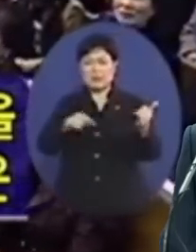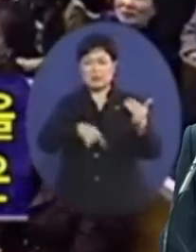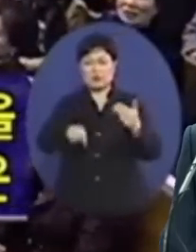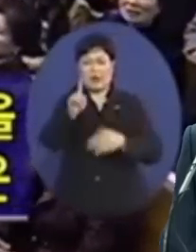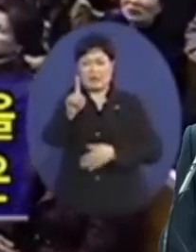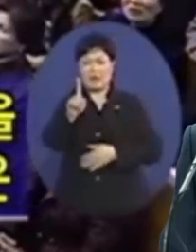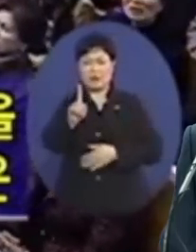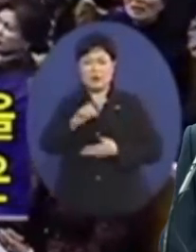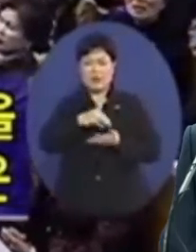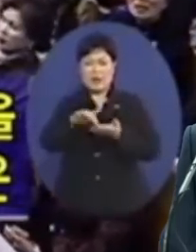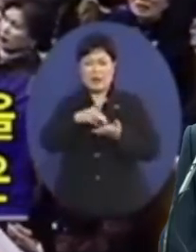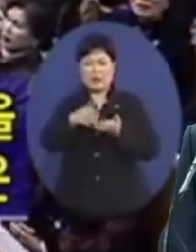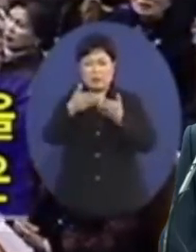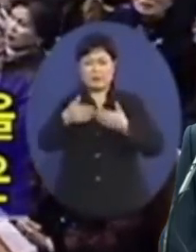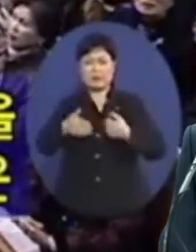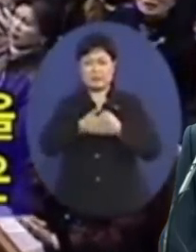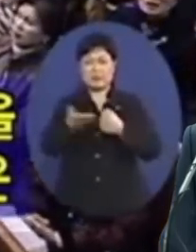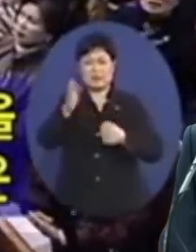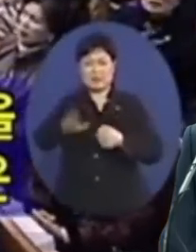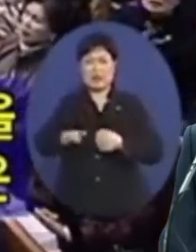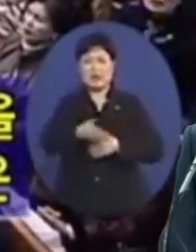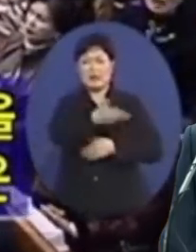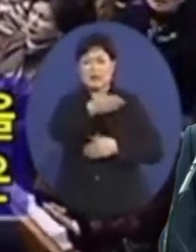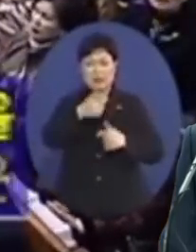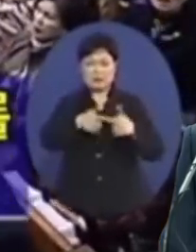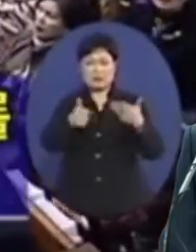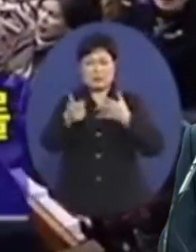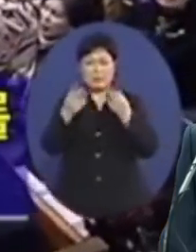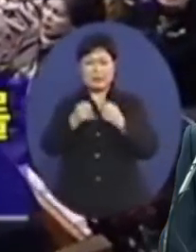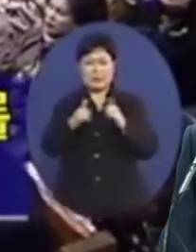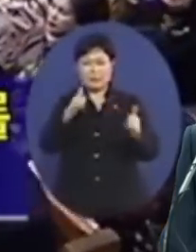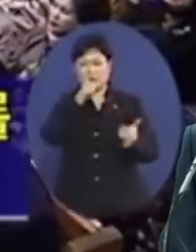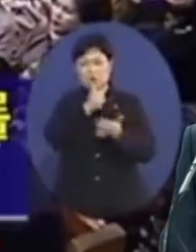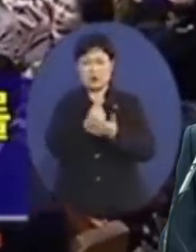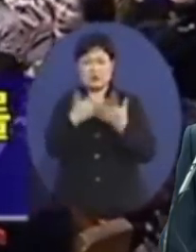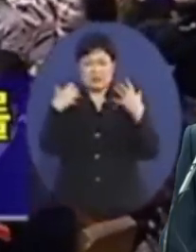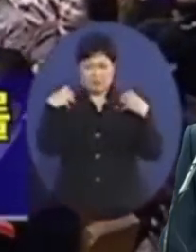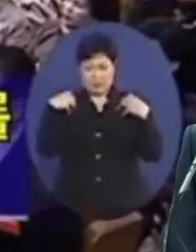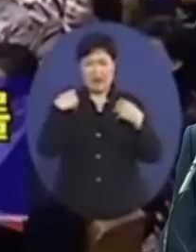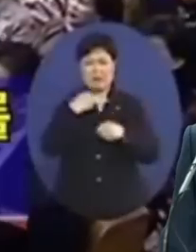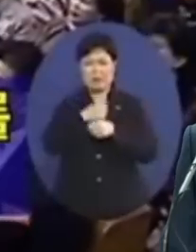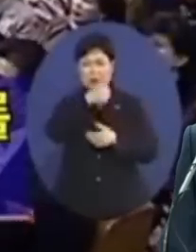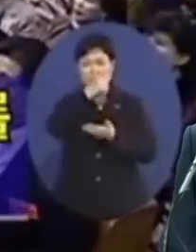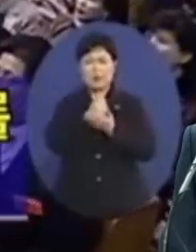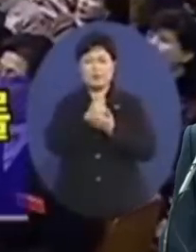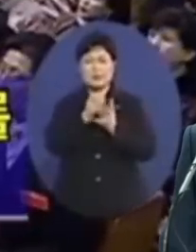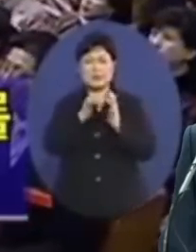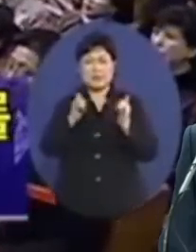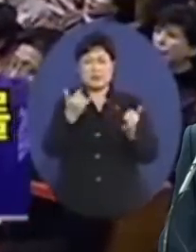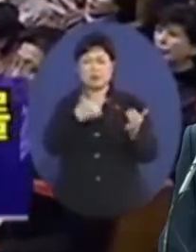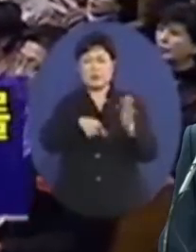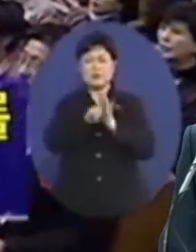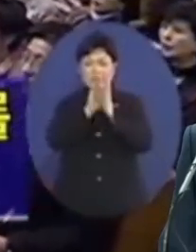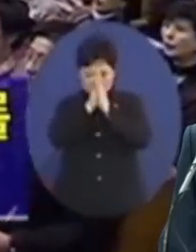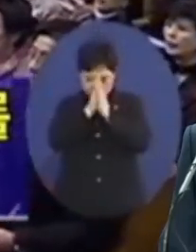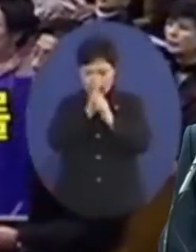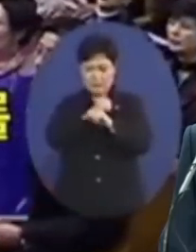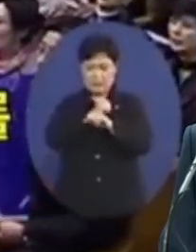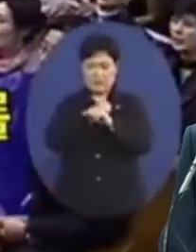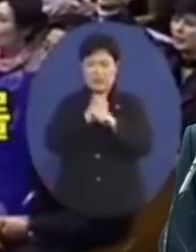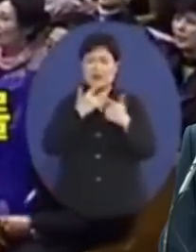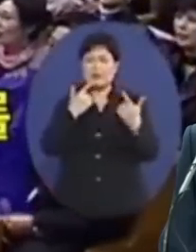하나로 헤아림을 받았음이니라. 그러나 그가 많은 사람의 죄를 담당하며 범죄자를 위하여